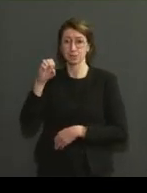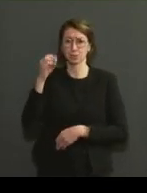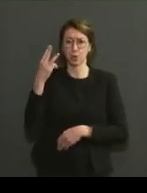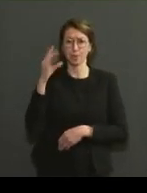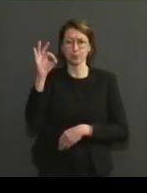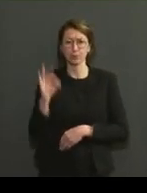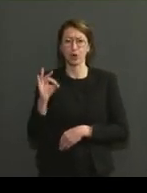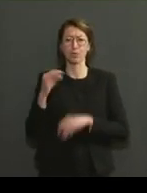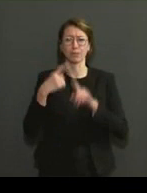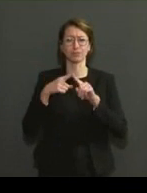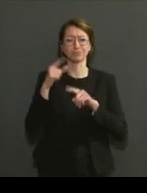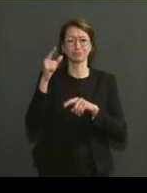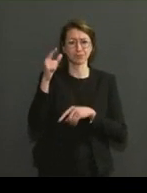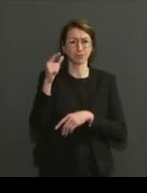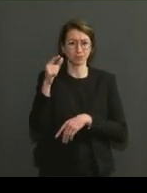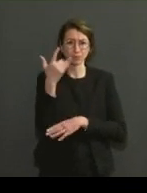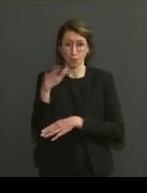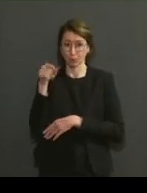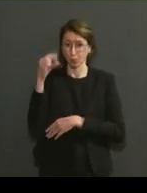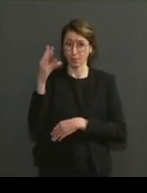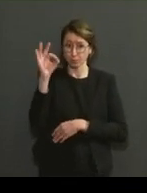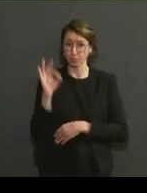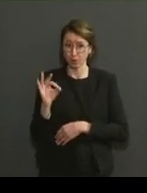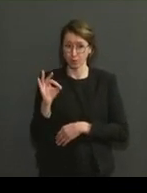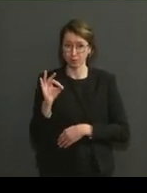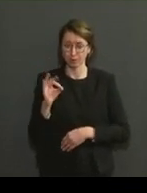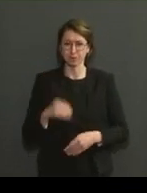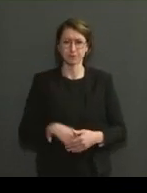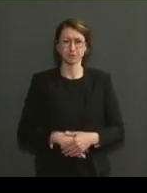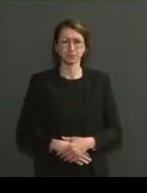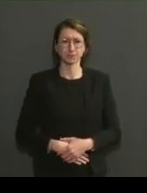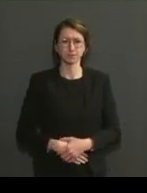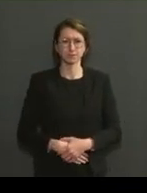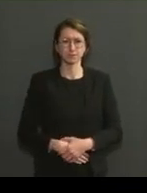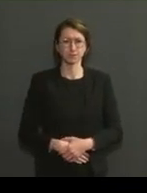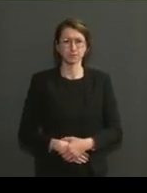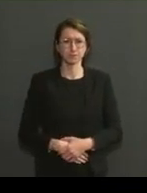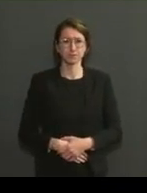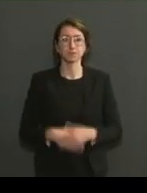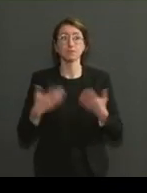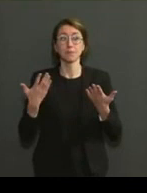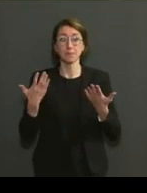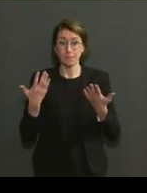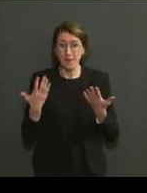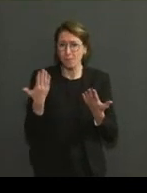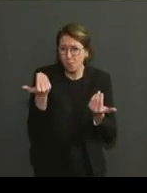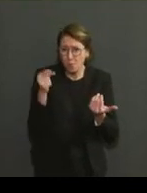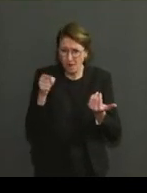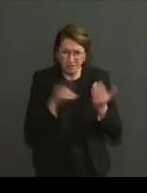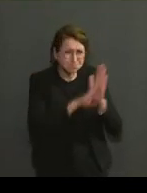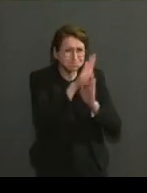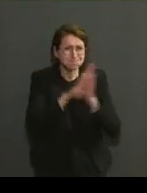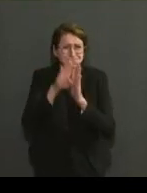le Luxembourg. On n'a pas d'explication extrêmement claire à ce niveau-là, en tout cas pas d'explication unique